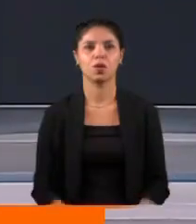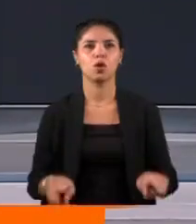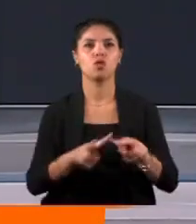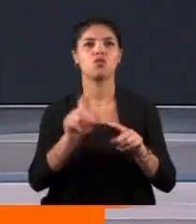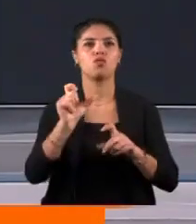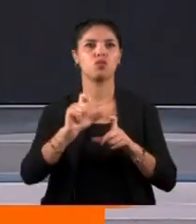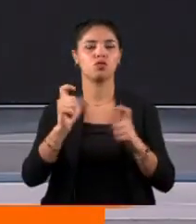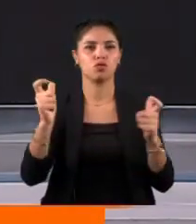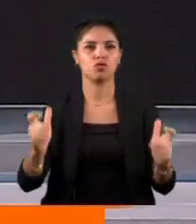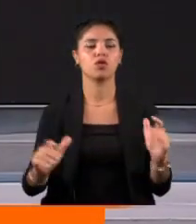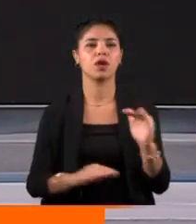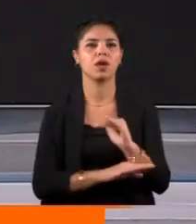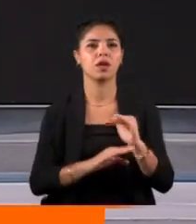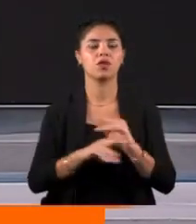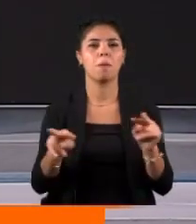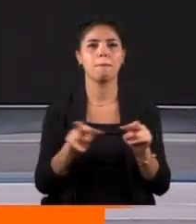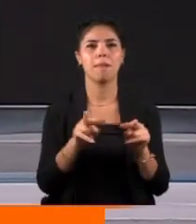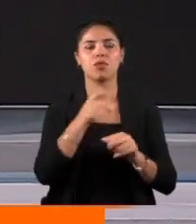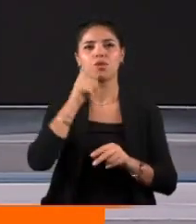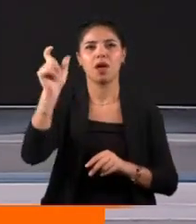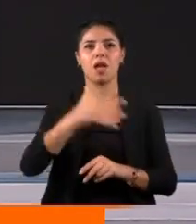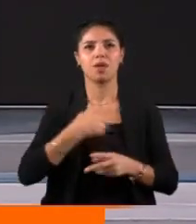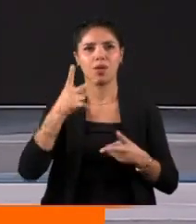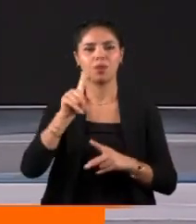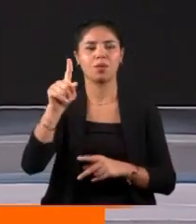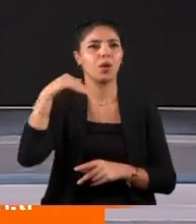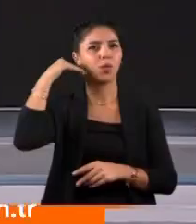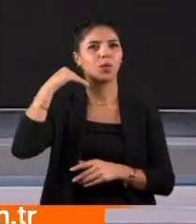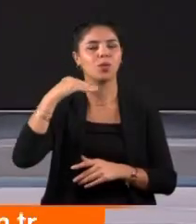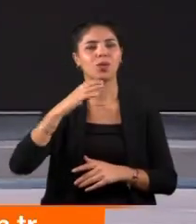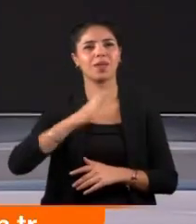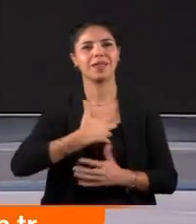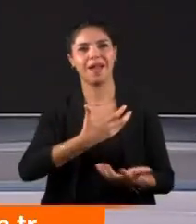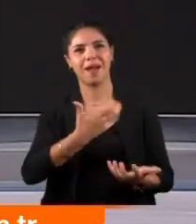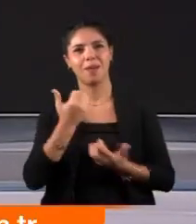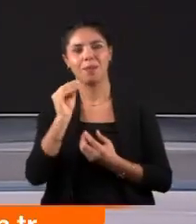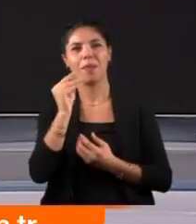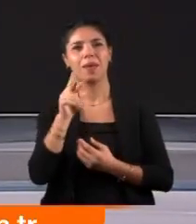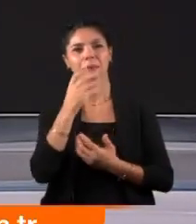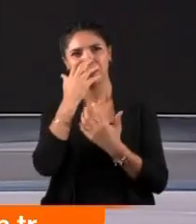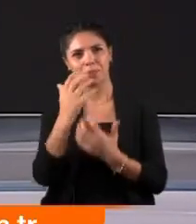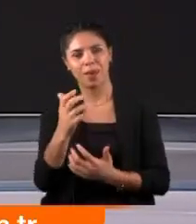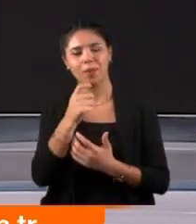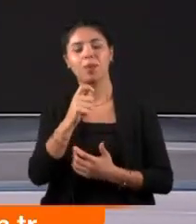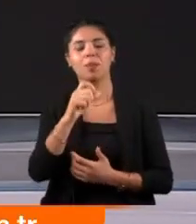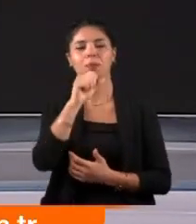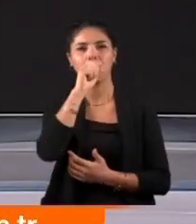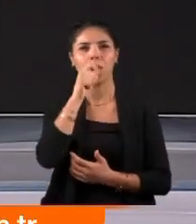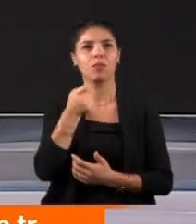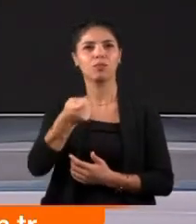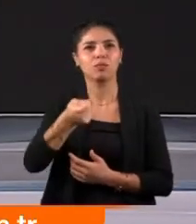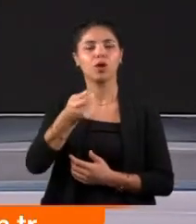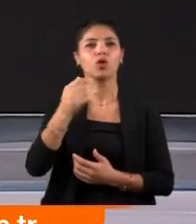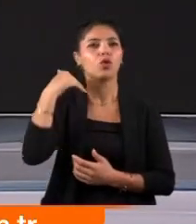Muş'ta yaşayan Maşallah Arslan annesi ölen bir kuzuyu sahiplendi bebek gibi bakıp biberonla beslediği